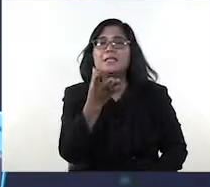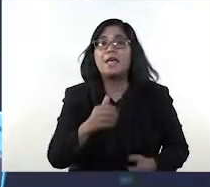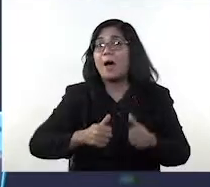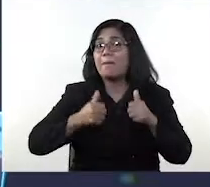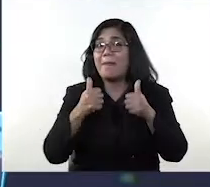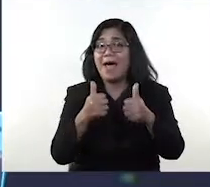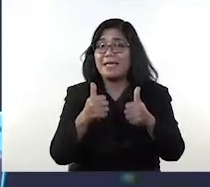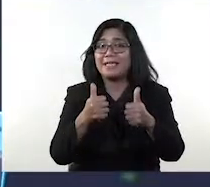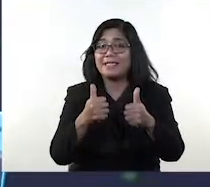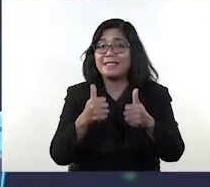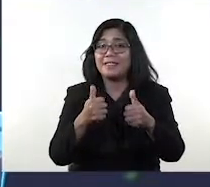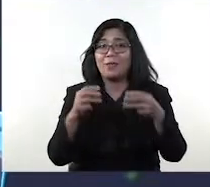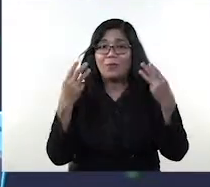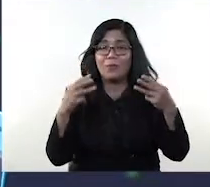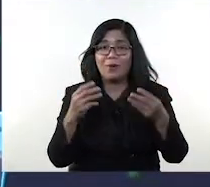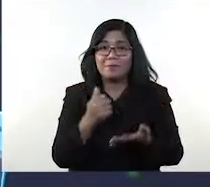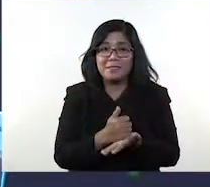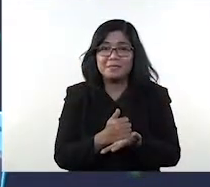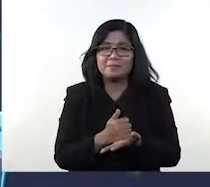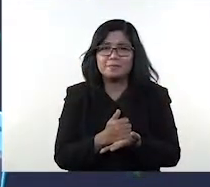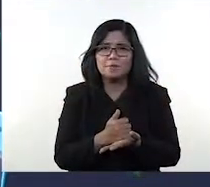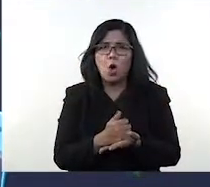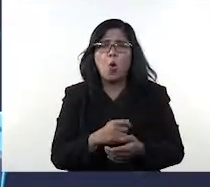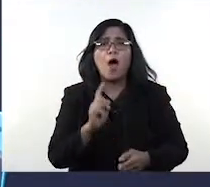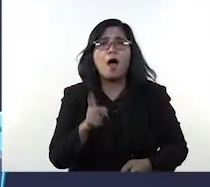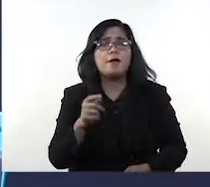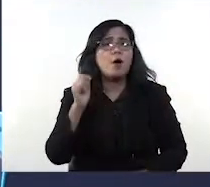seorang wanita tetap bahasa berbuat zina